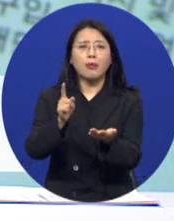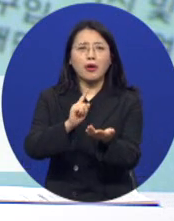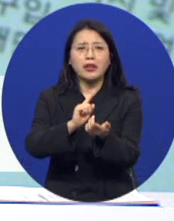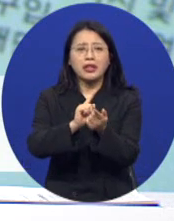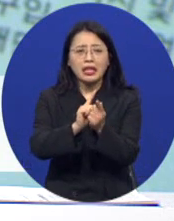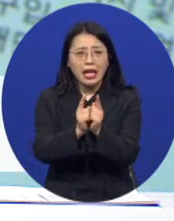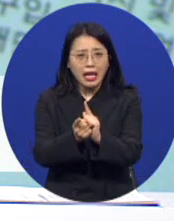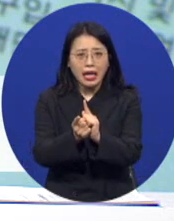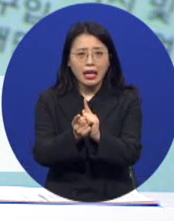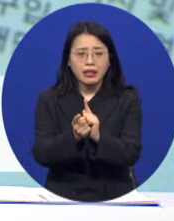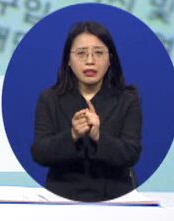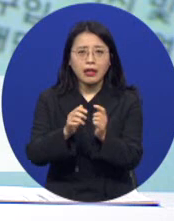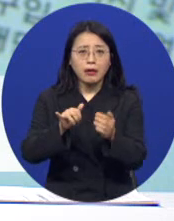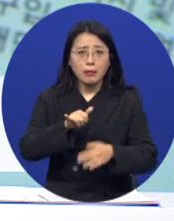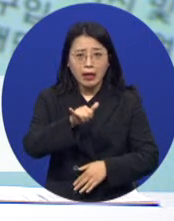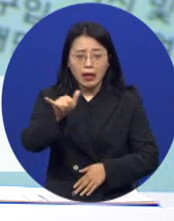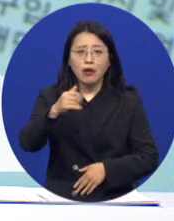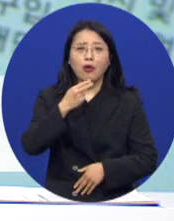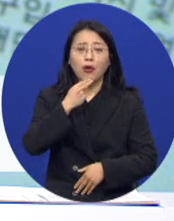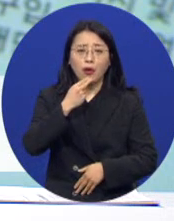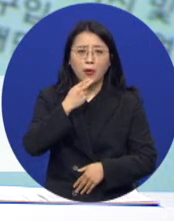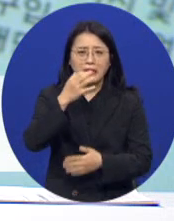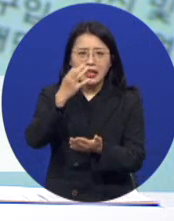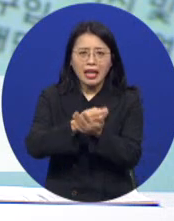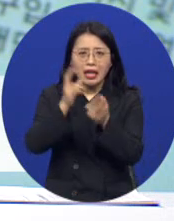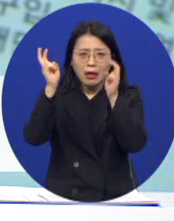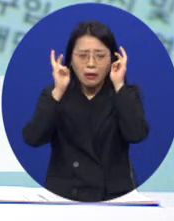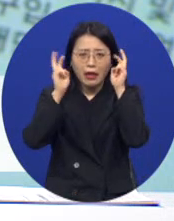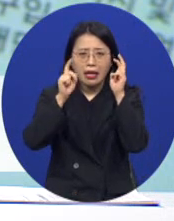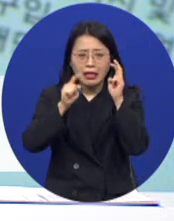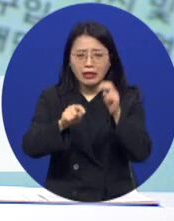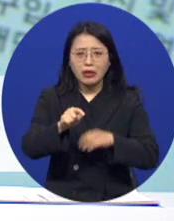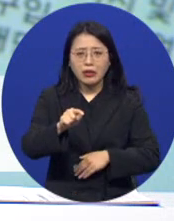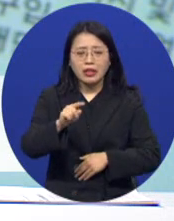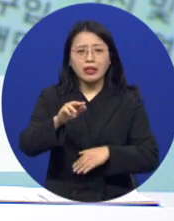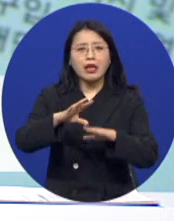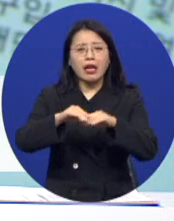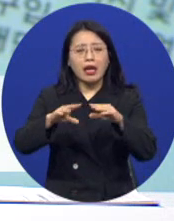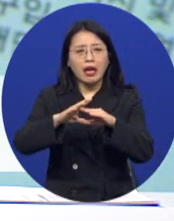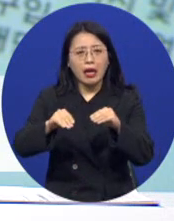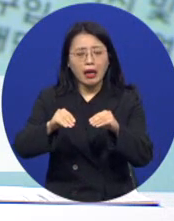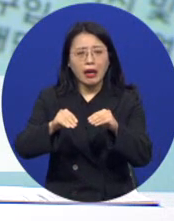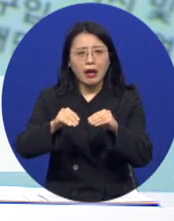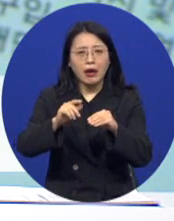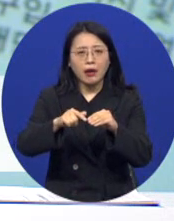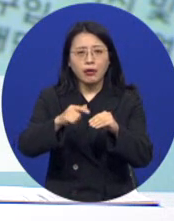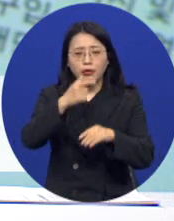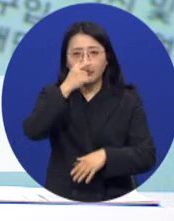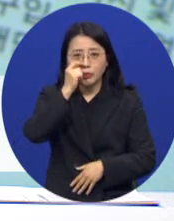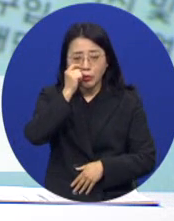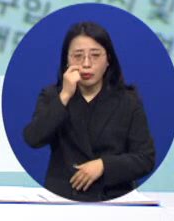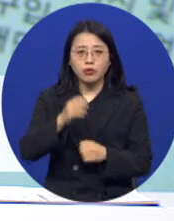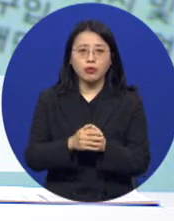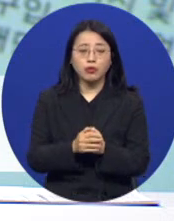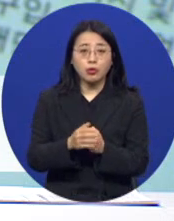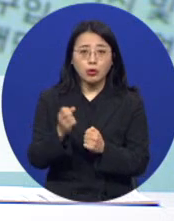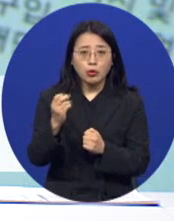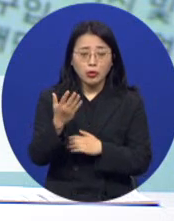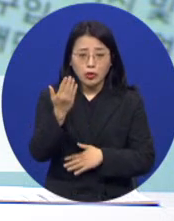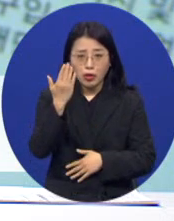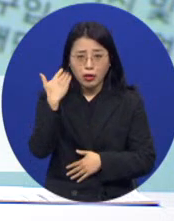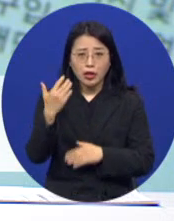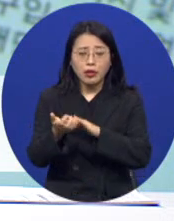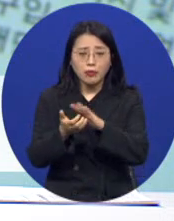여력이 없는 저비용 항공사들은 결항 대응에 취약했고, 항공기 결항 사태에 대비한